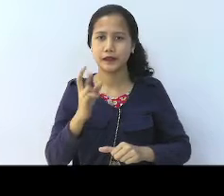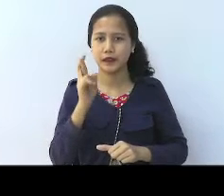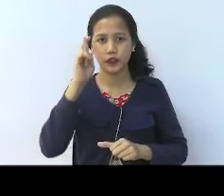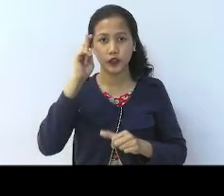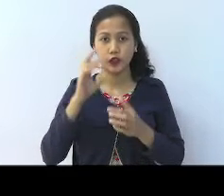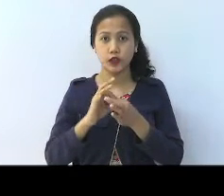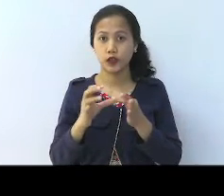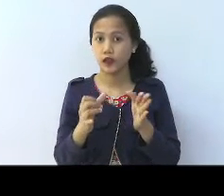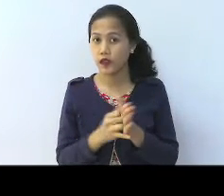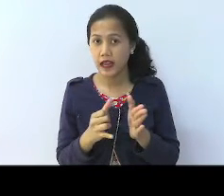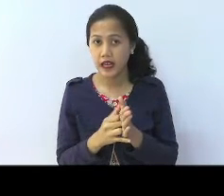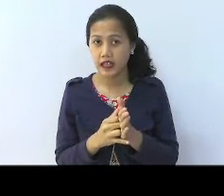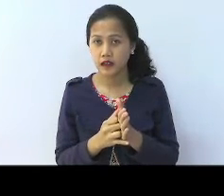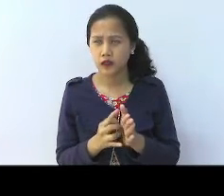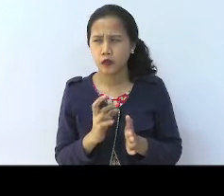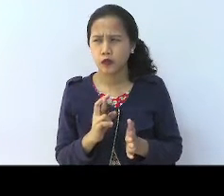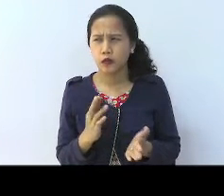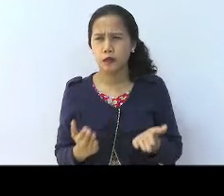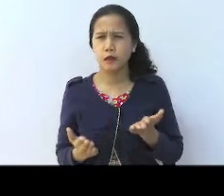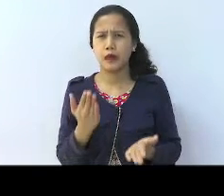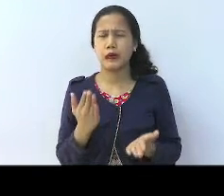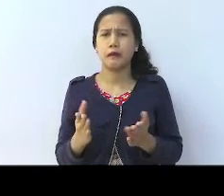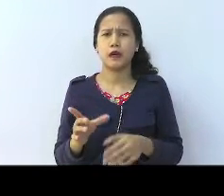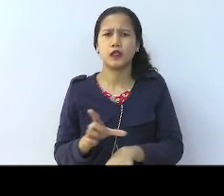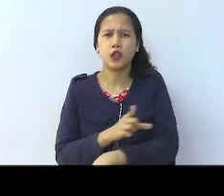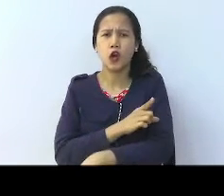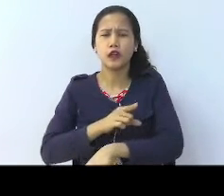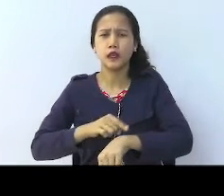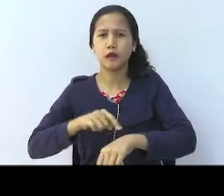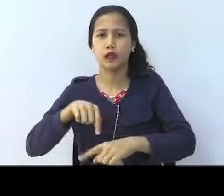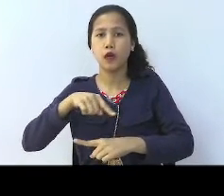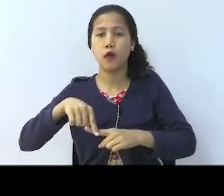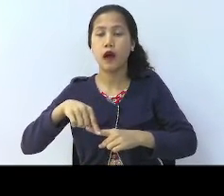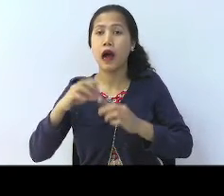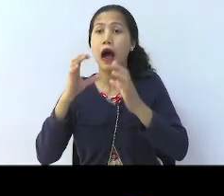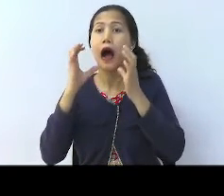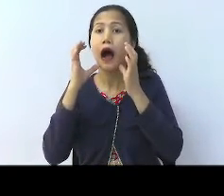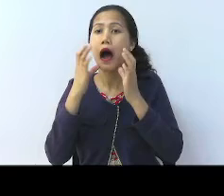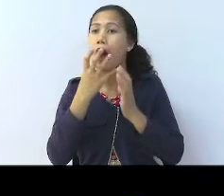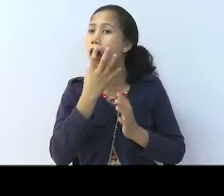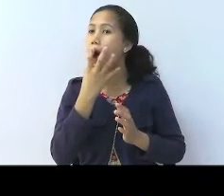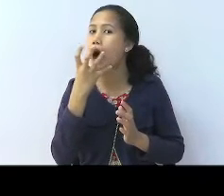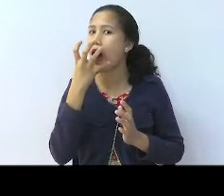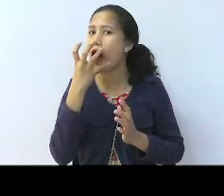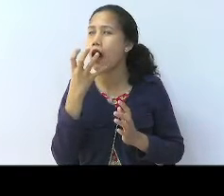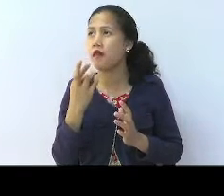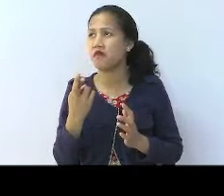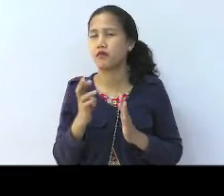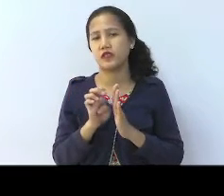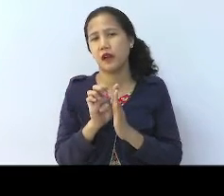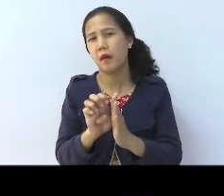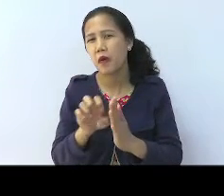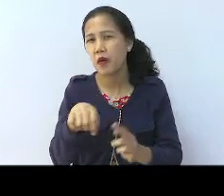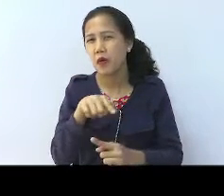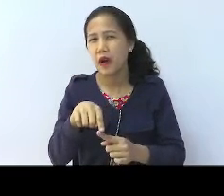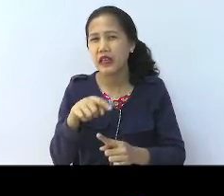o pagkabungi, kulang-kulang ng mga ngipin, lalo na sa bagang. Yan, pwedeng maging cause